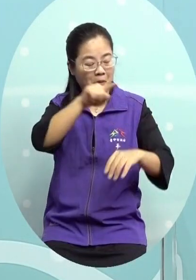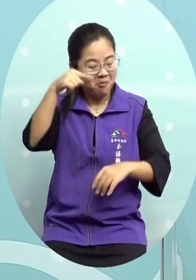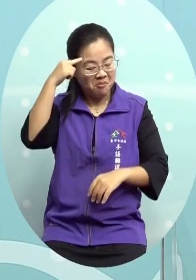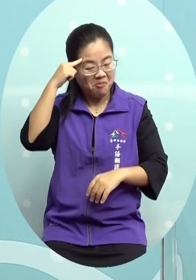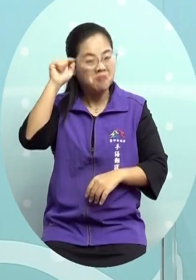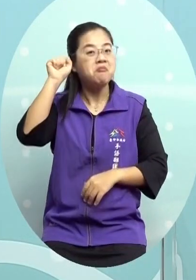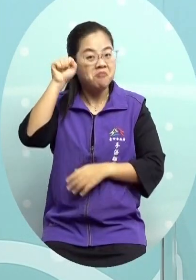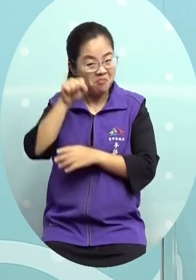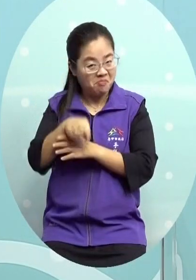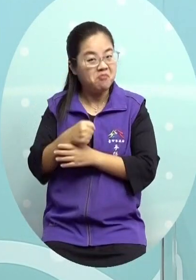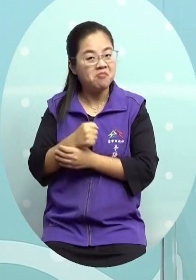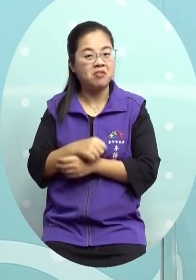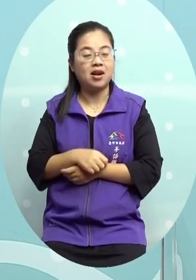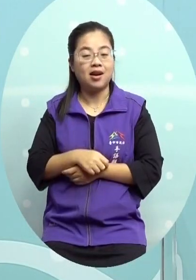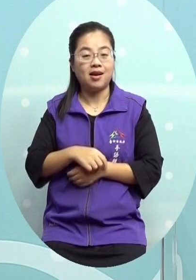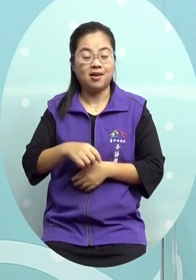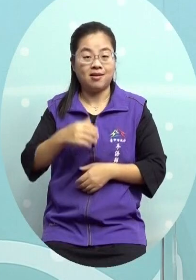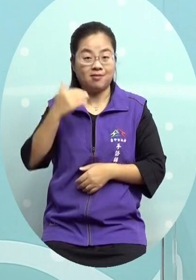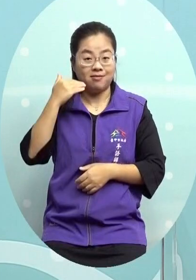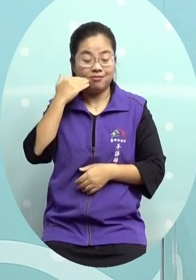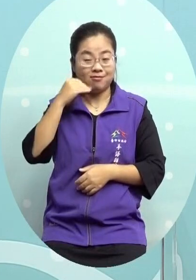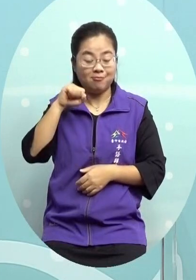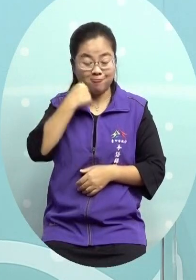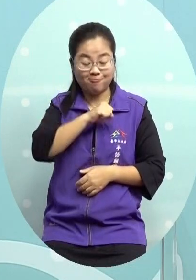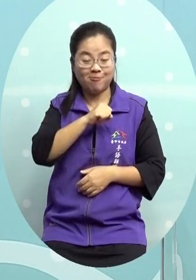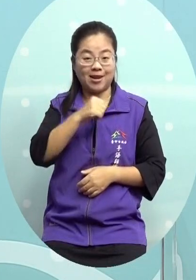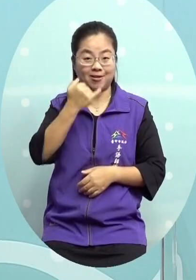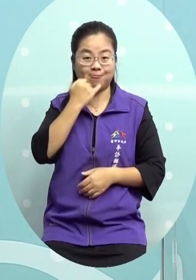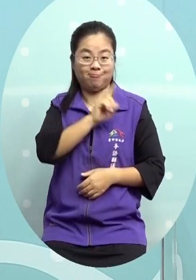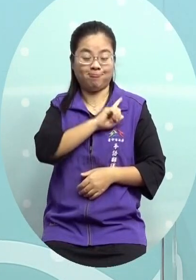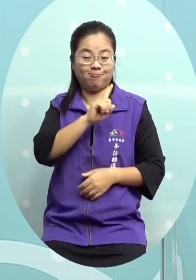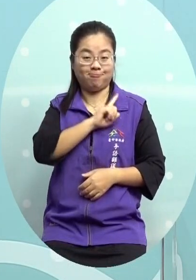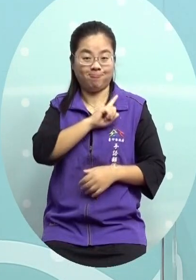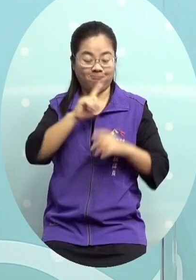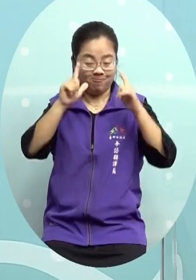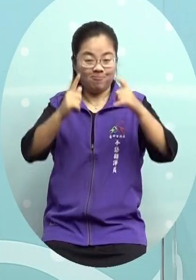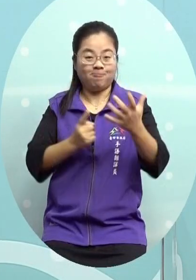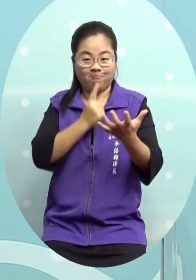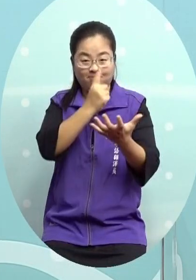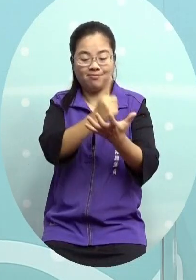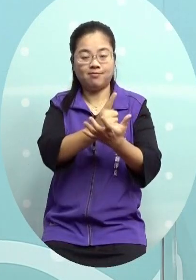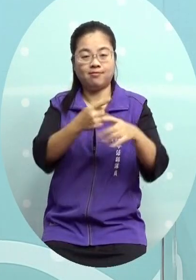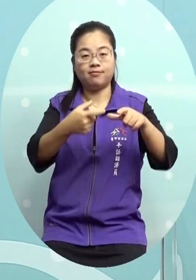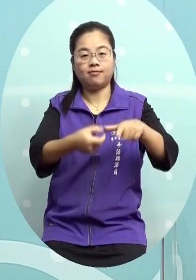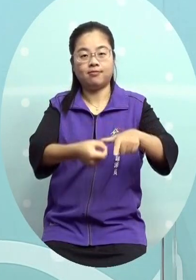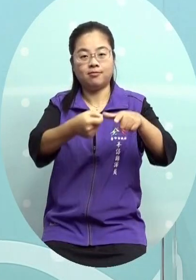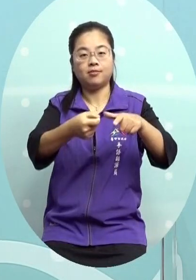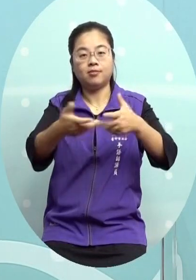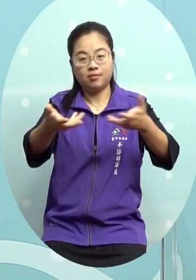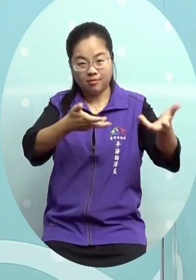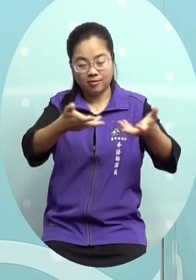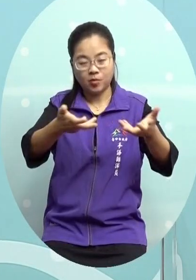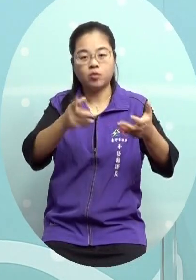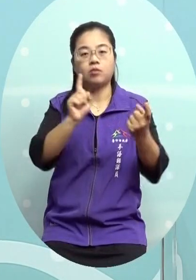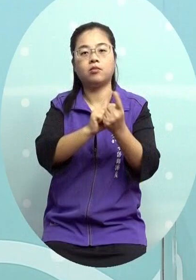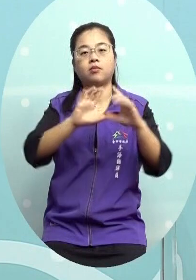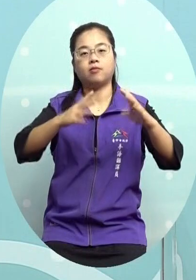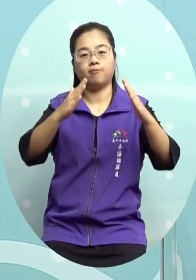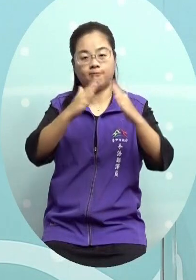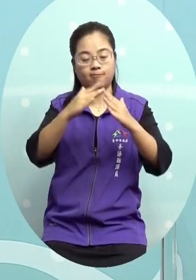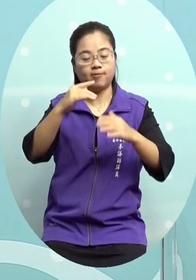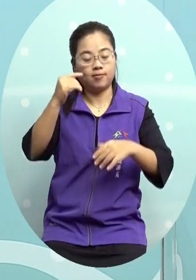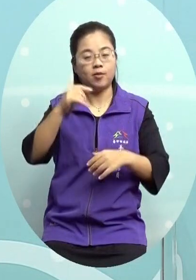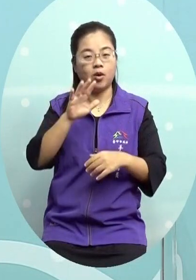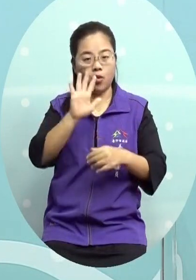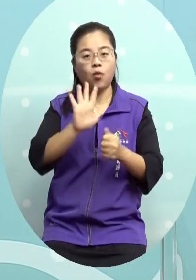肯定。因为当一个国家的年轻人可以出声，当一个国家的年轻人参与公众事务，绝对对这个国家是有益